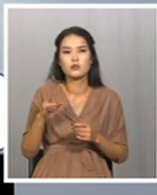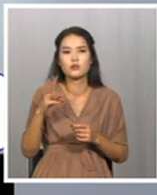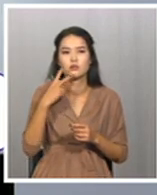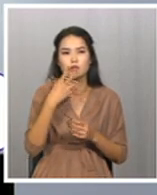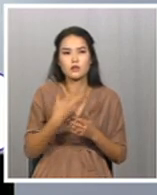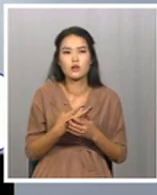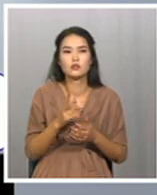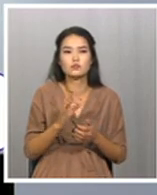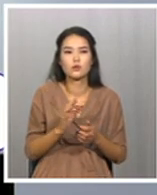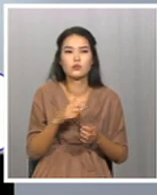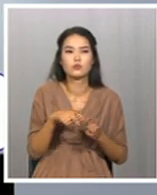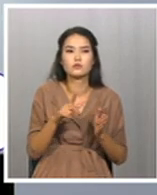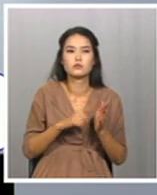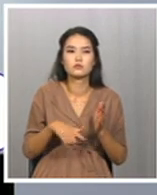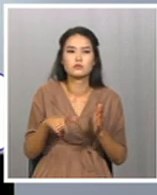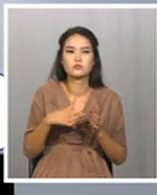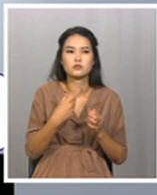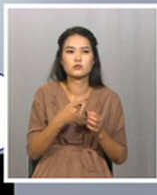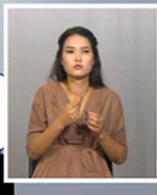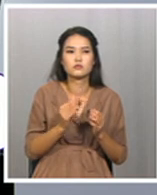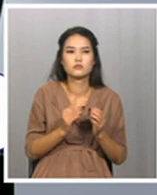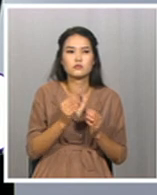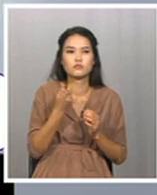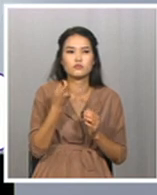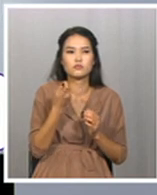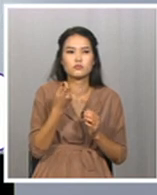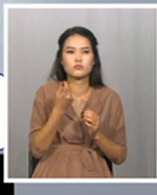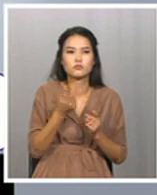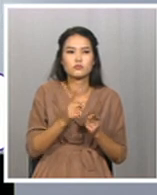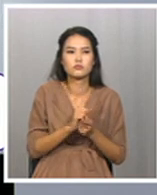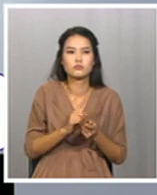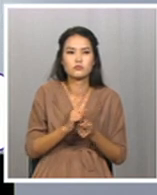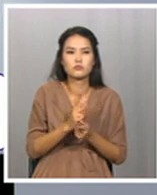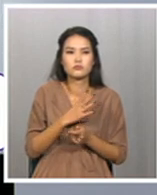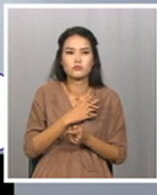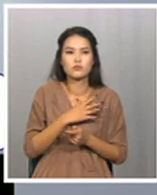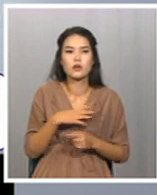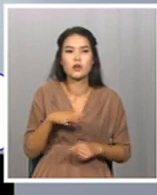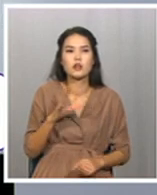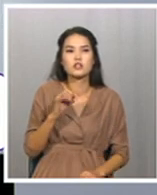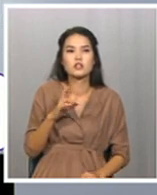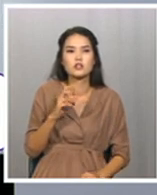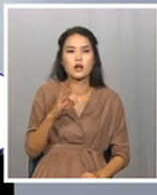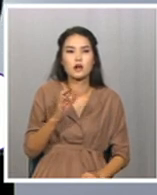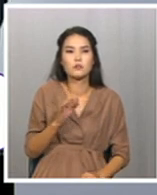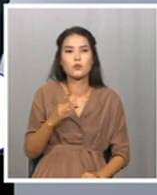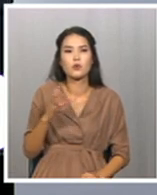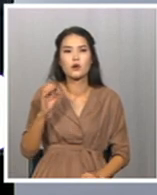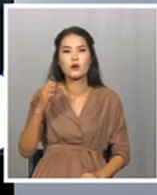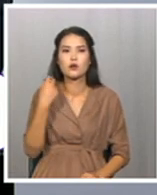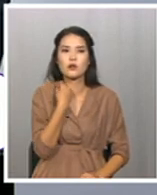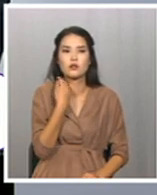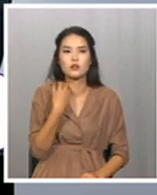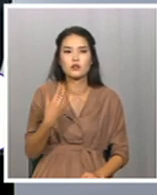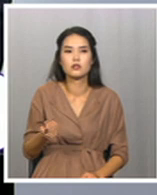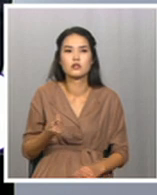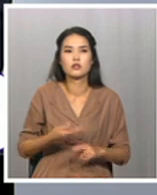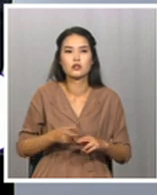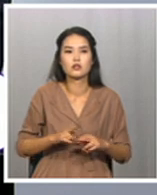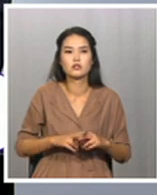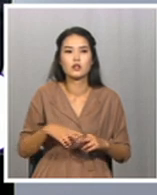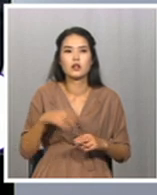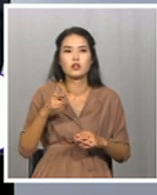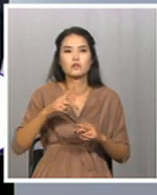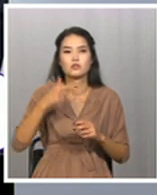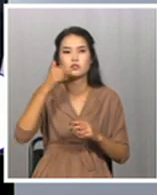бірақ олардың осы тізімдегі орны өзгеріссіз қалған. Ал Сингапур мен Ақшты салыстыратын болсақ, Сингапур 2017 жылғы